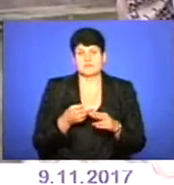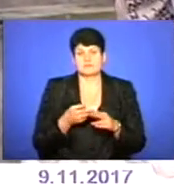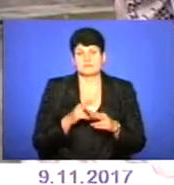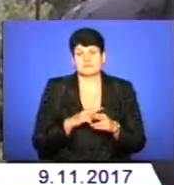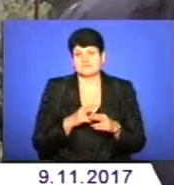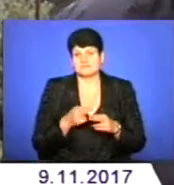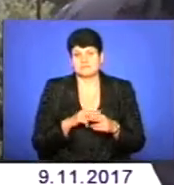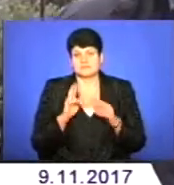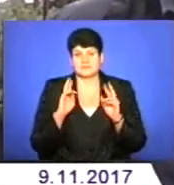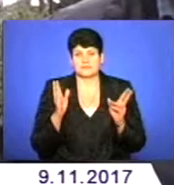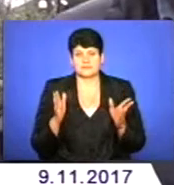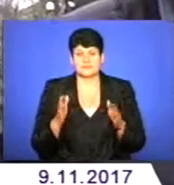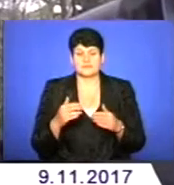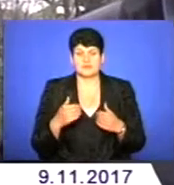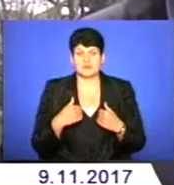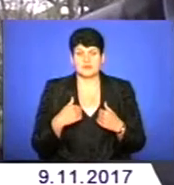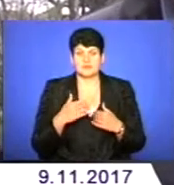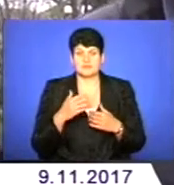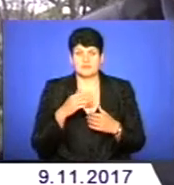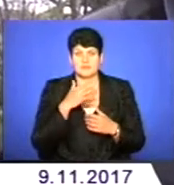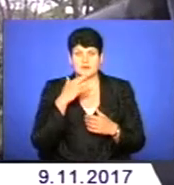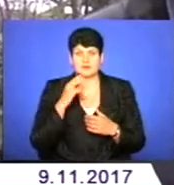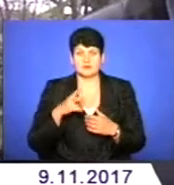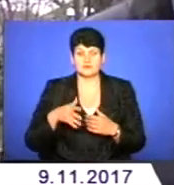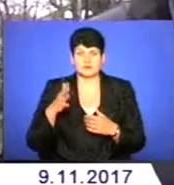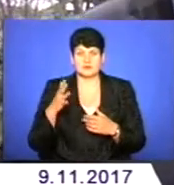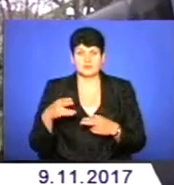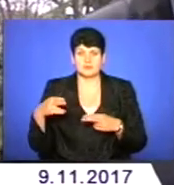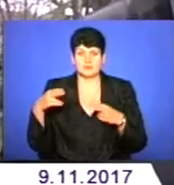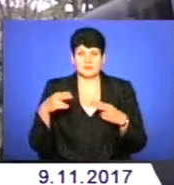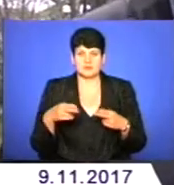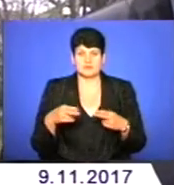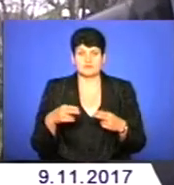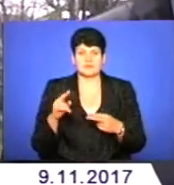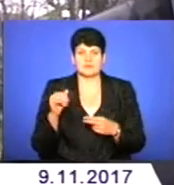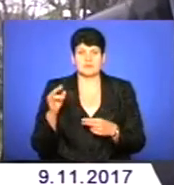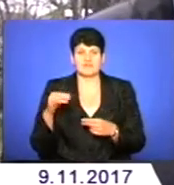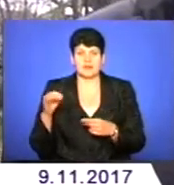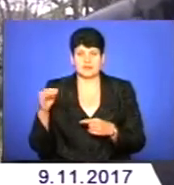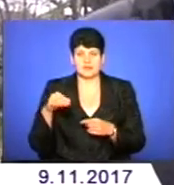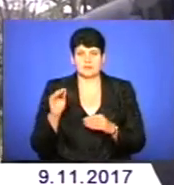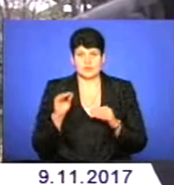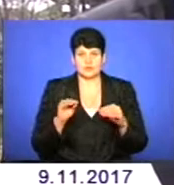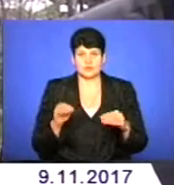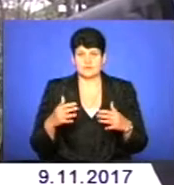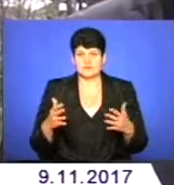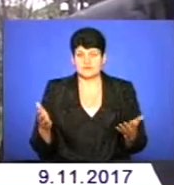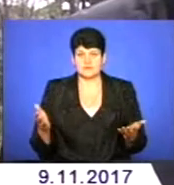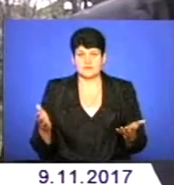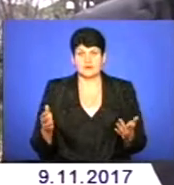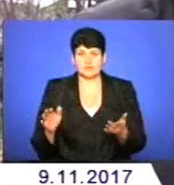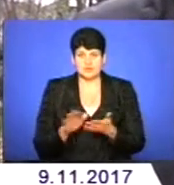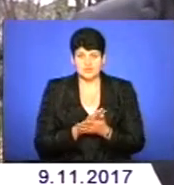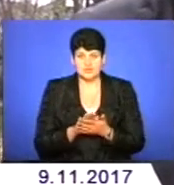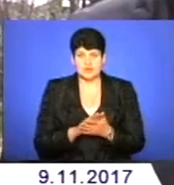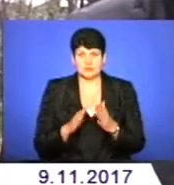компенсують, не знаю. Приїжджають, я тут не в багатоквартирному, але приїжджають. Що з підвала носить? Ну, все. Очищають